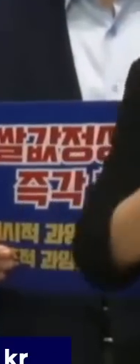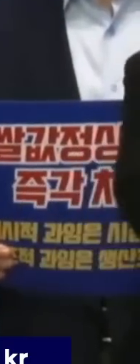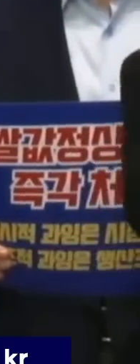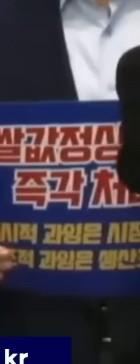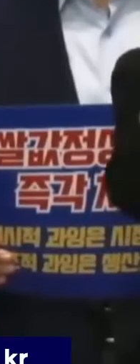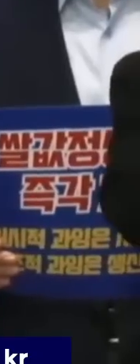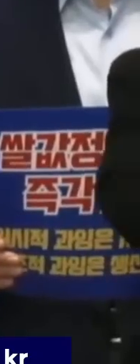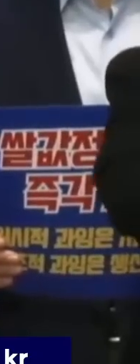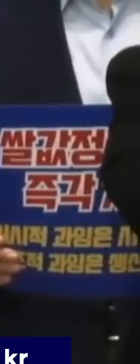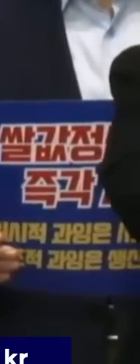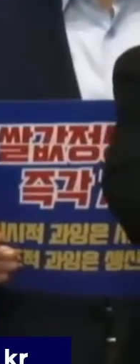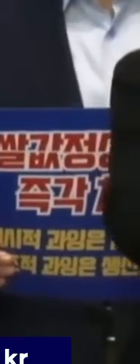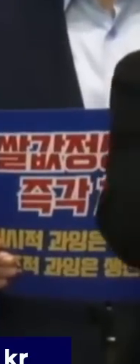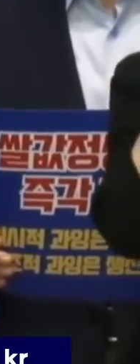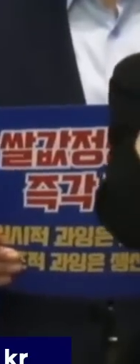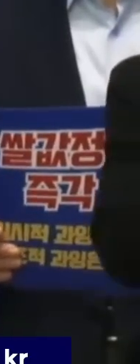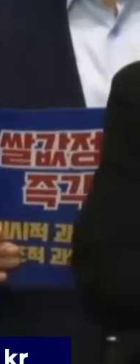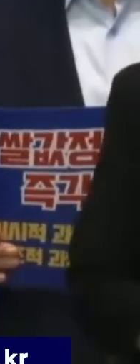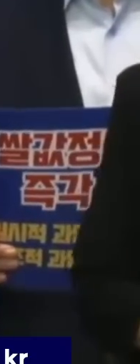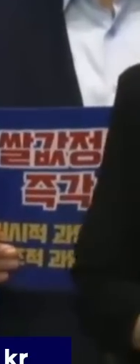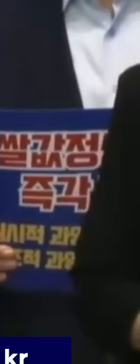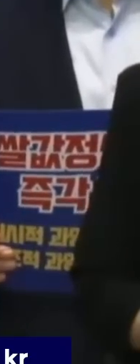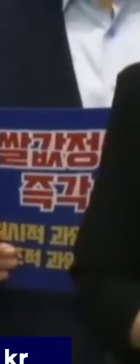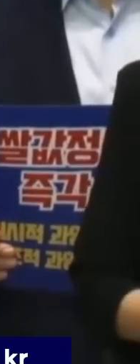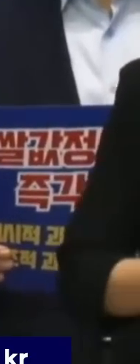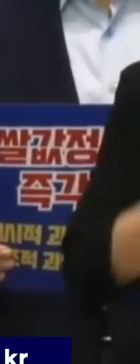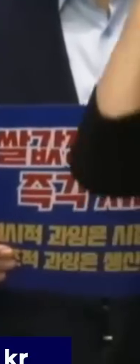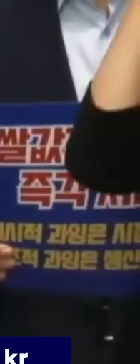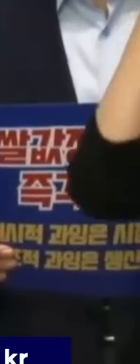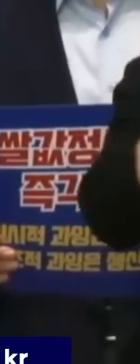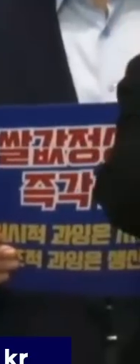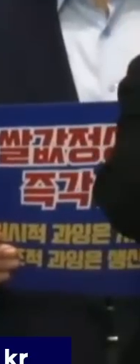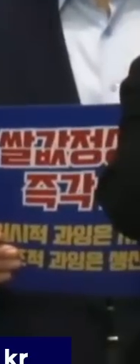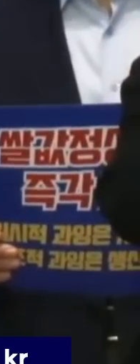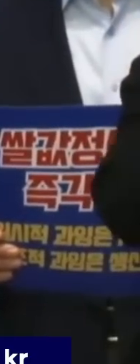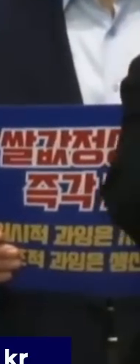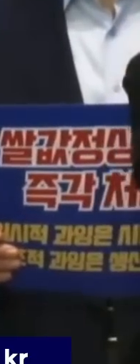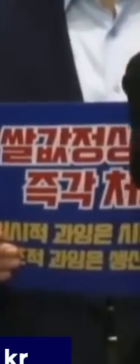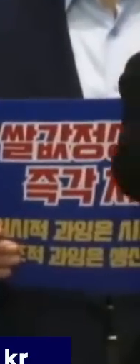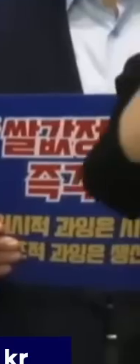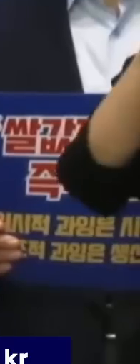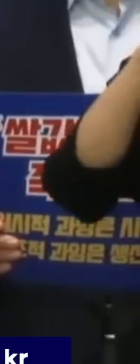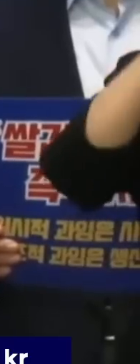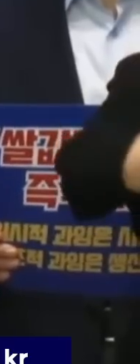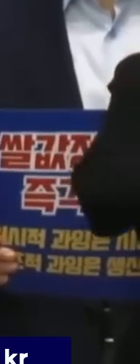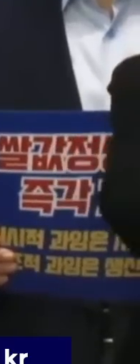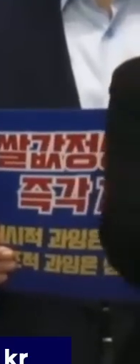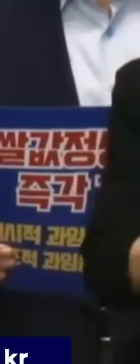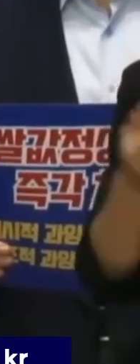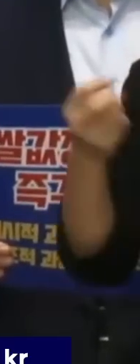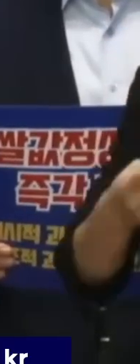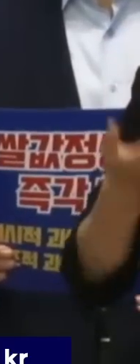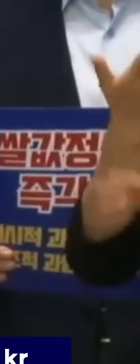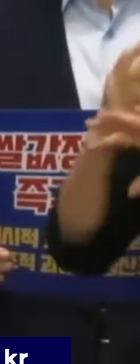따라서 쌀 의무 수입 물량의 대대적인 ODA 전환 등 수입쌀을 국내산 쌀 시장과 격리하는